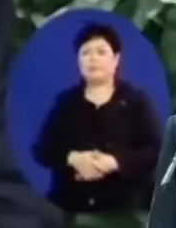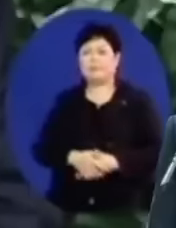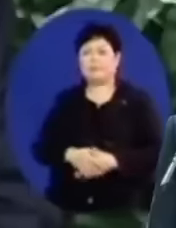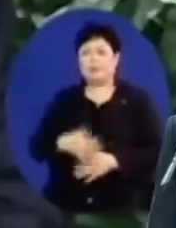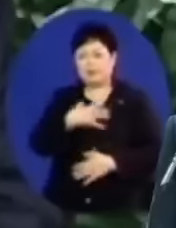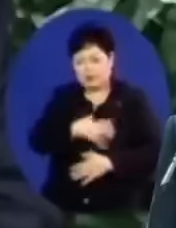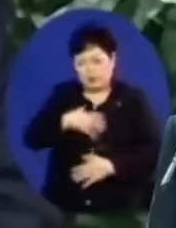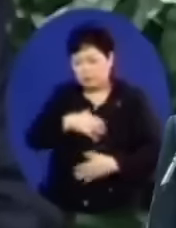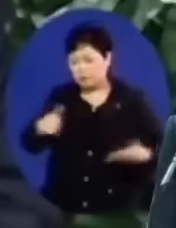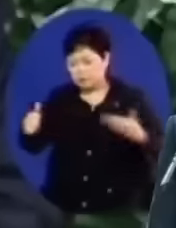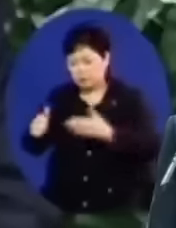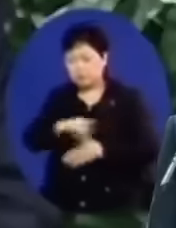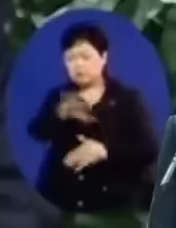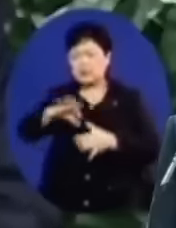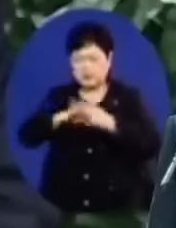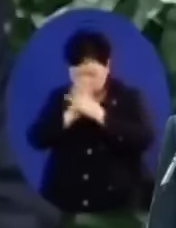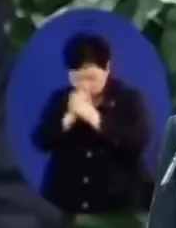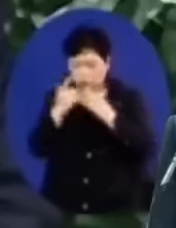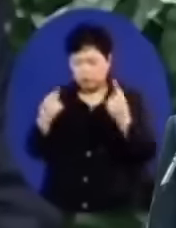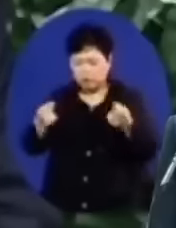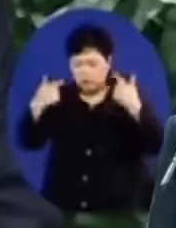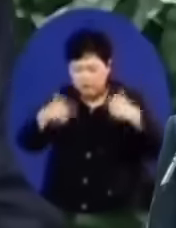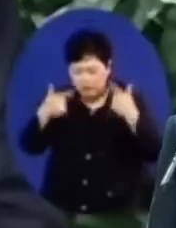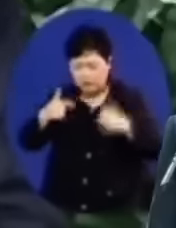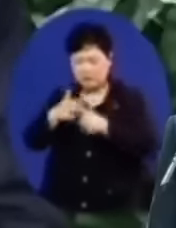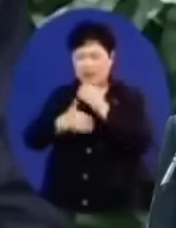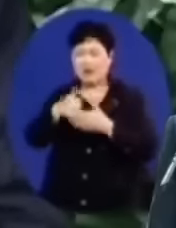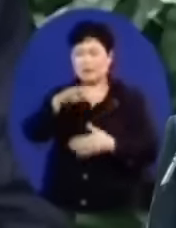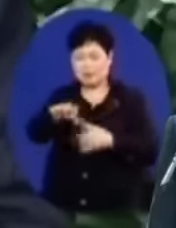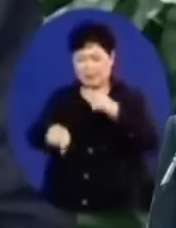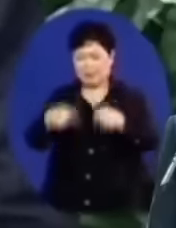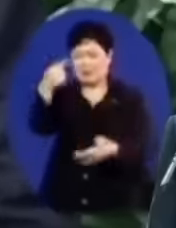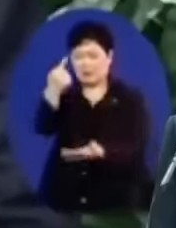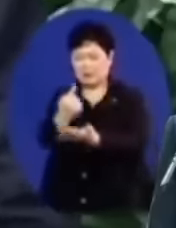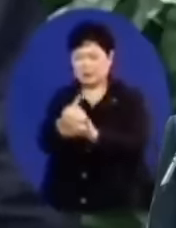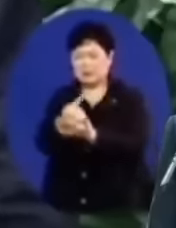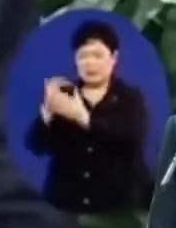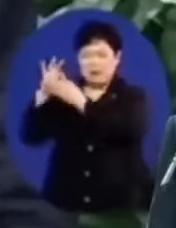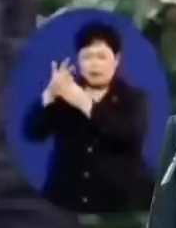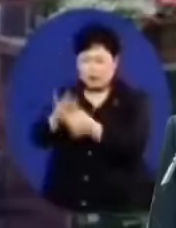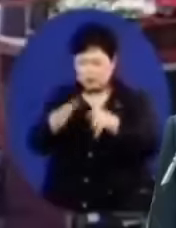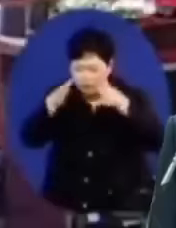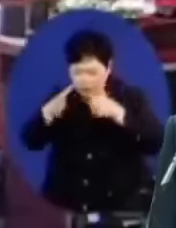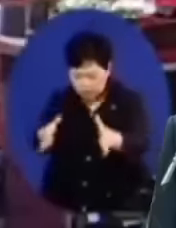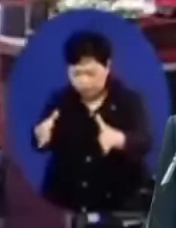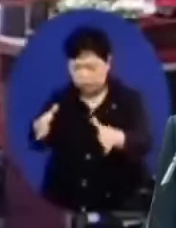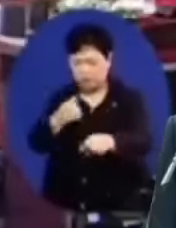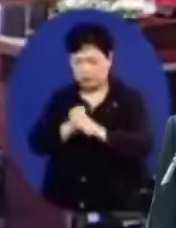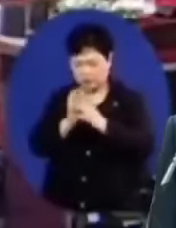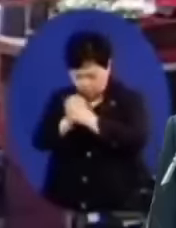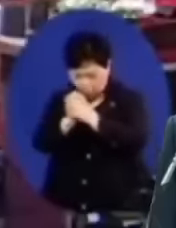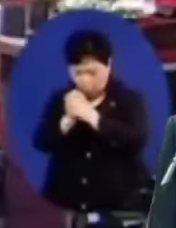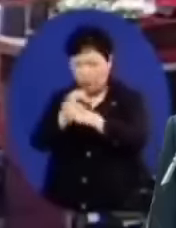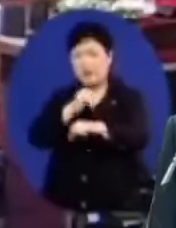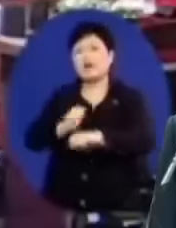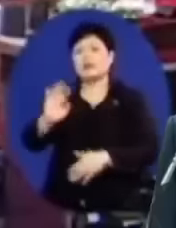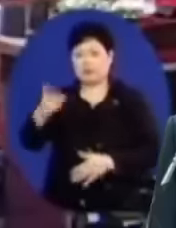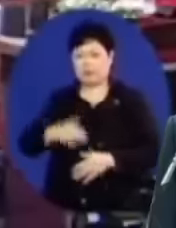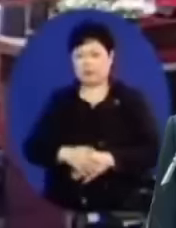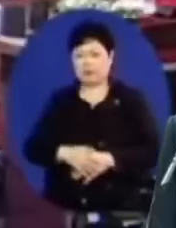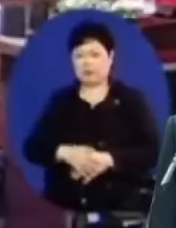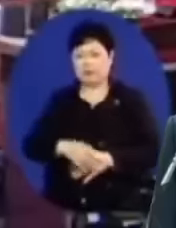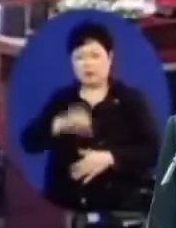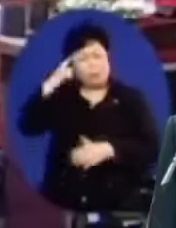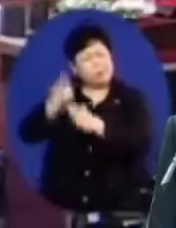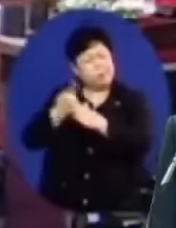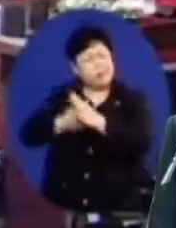괴롭혔죠. 우리 기도도 하나님 앞에 늘 나와서 계속해서 집중적으로 기도를 해야 되는 것입니다. 산만하게 하지